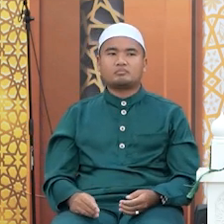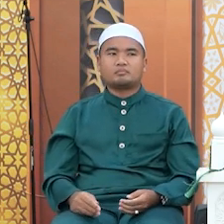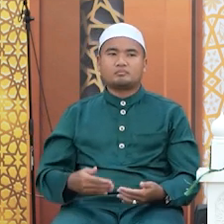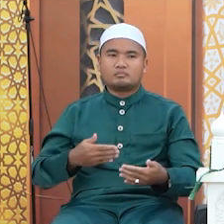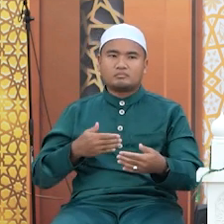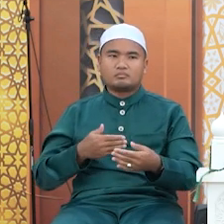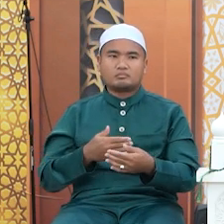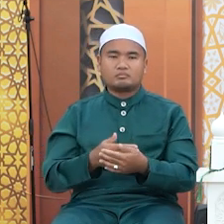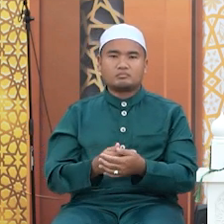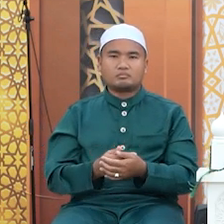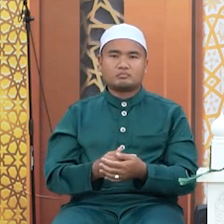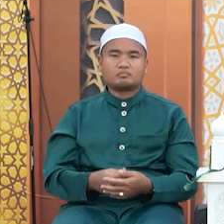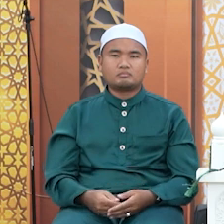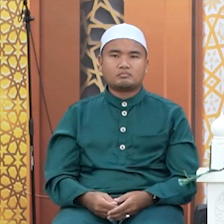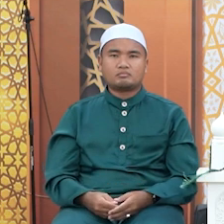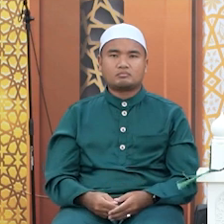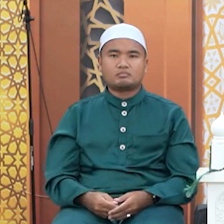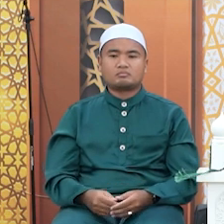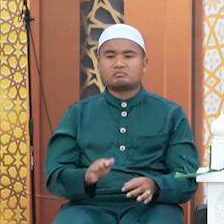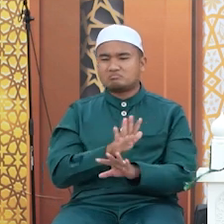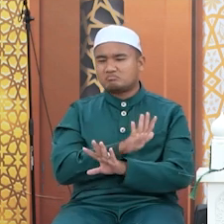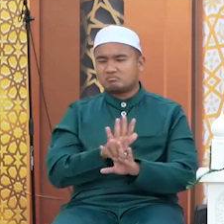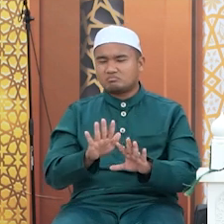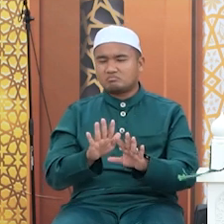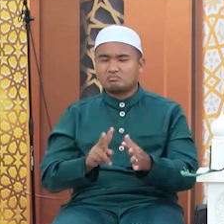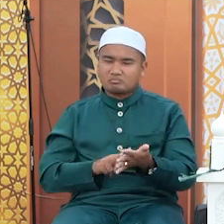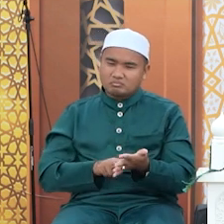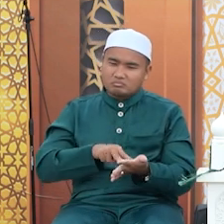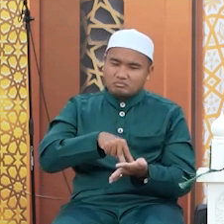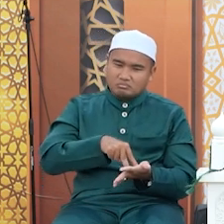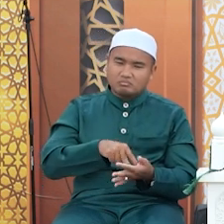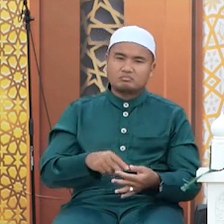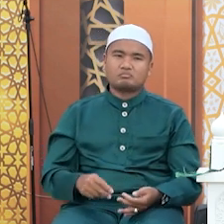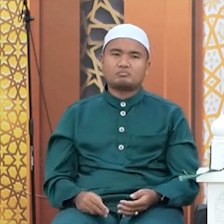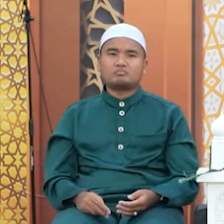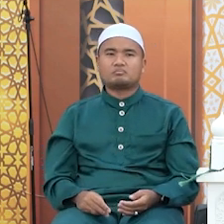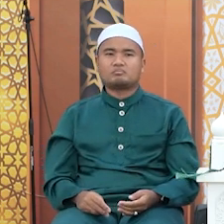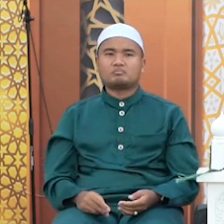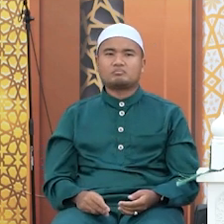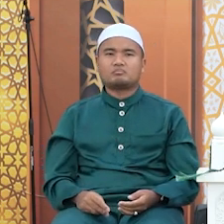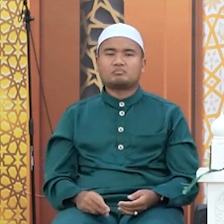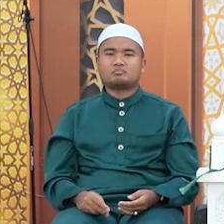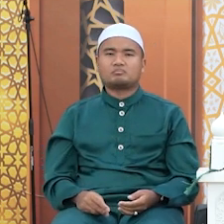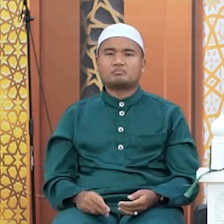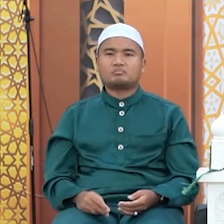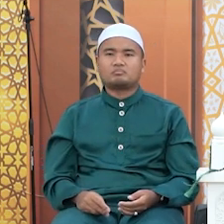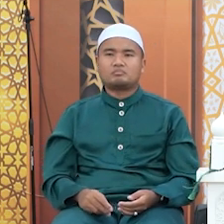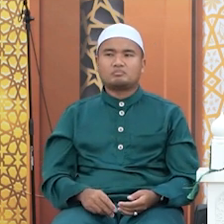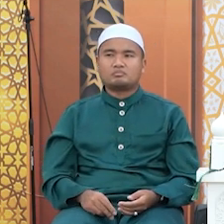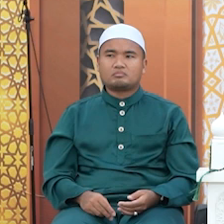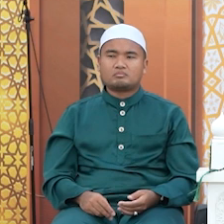Sampai setengah kil kata tak boleh bangun. Terpaksa ditebuk lubang tempat dia untuk dia qada